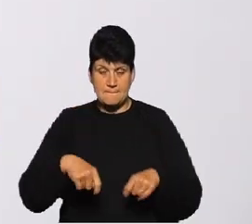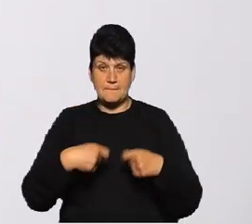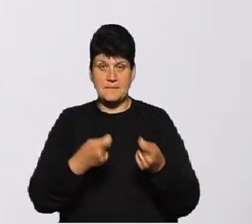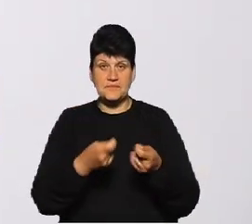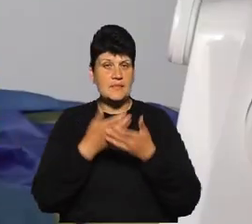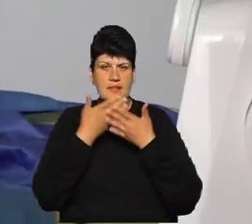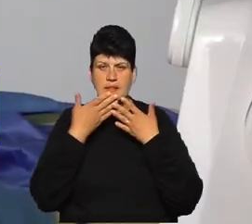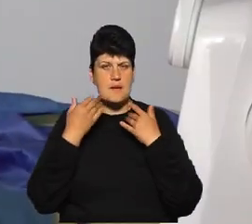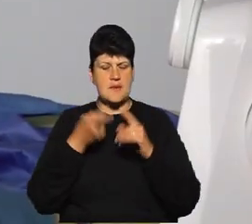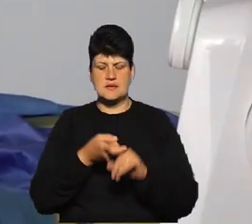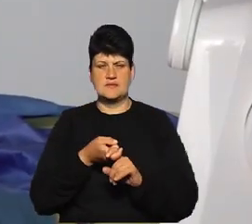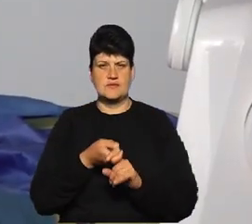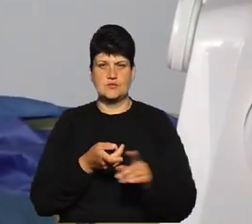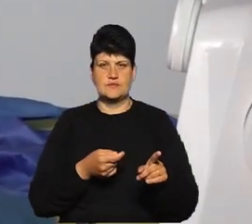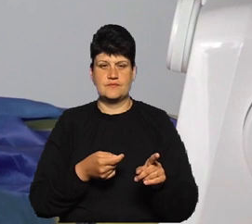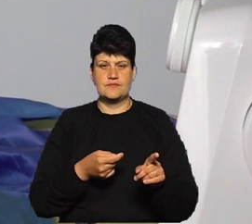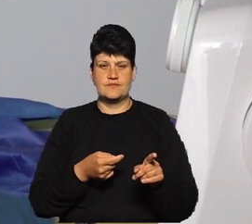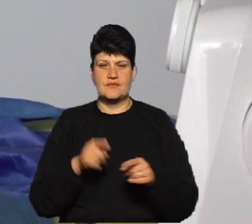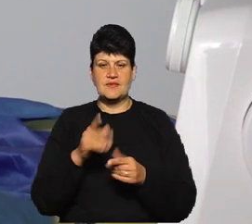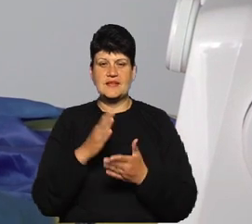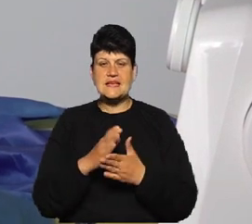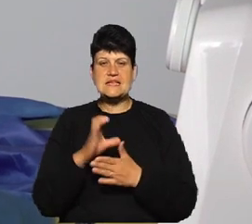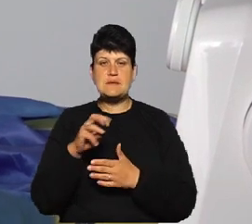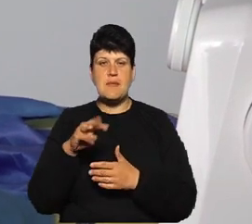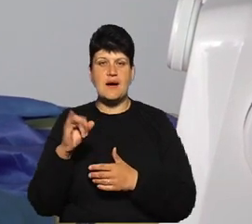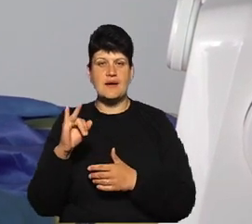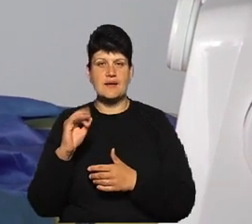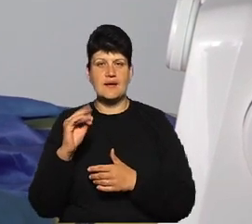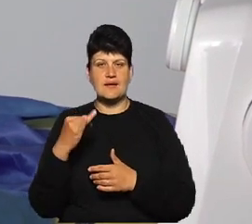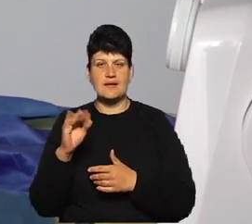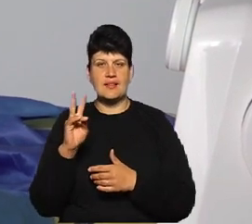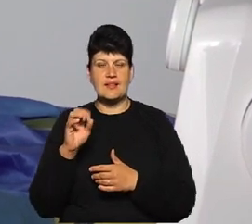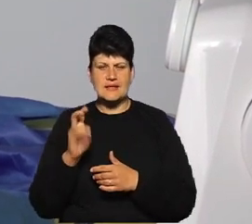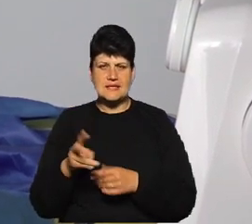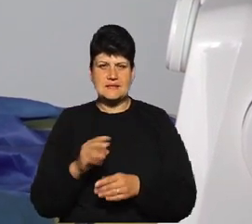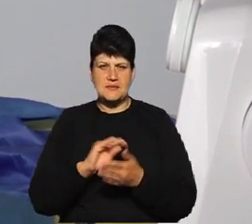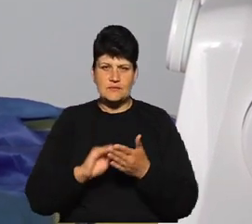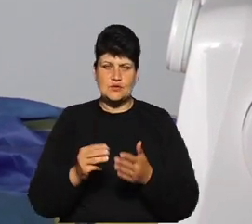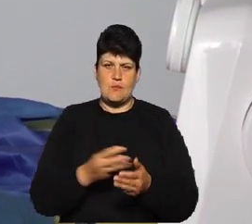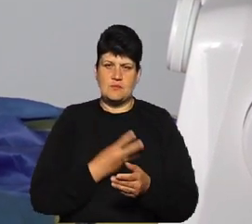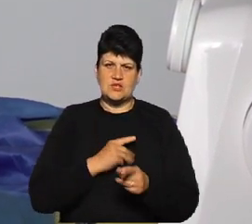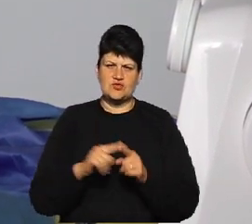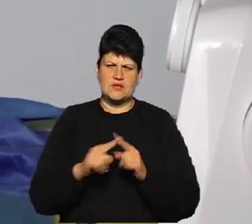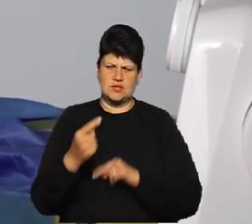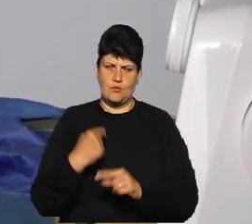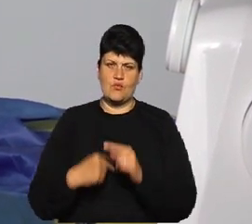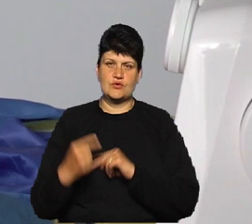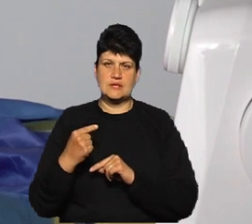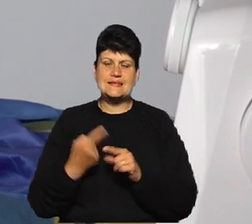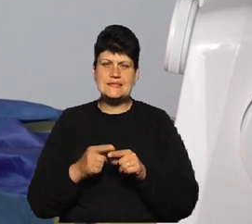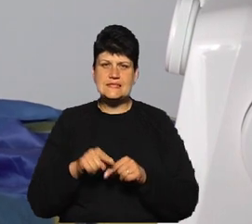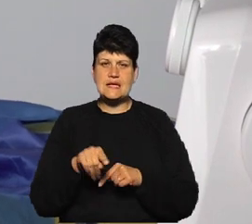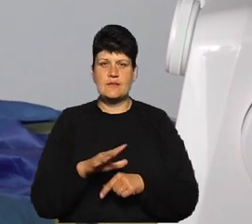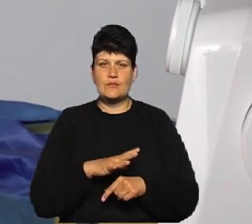немає зв'язку. Він є зі смайликом таким і з підписом, з побажанням скоріше повернутися. Це був для